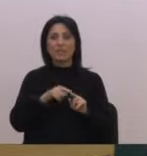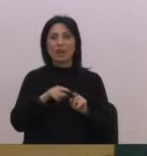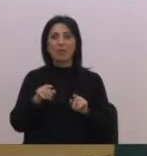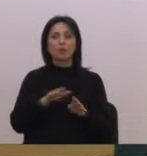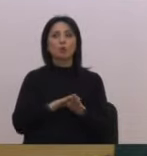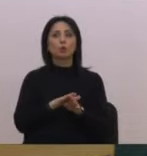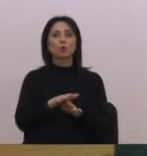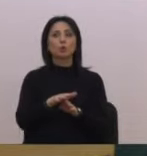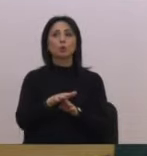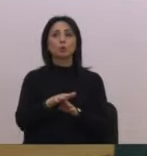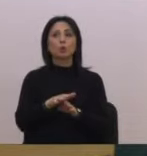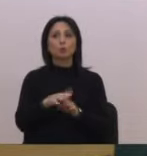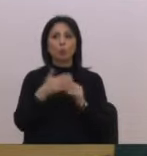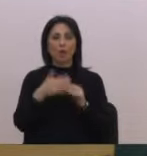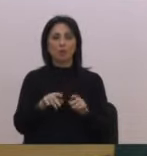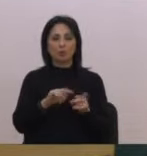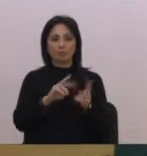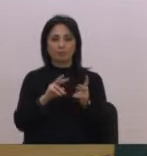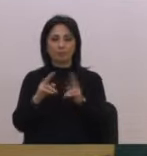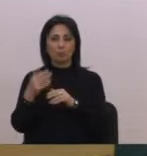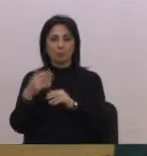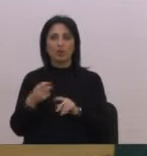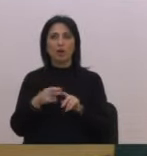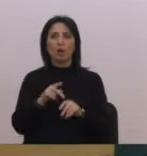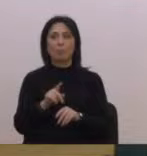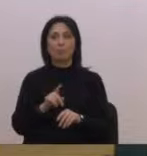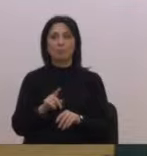Srulat, Kachanagda, Ukwe, Imit, Rom,